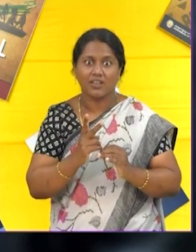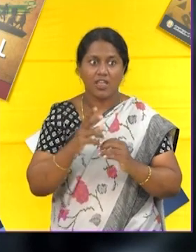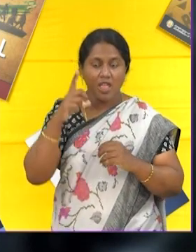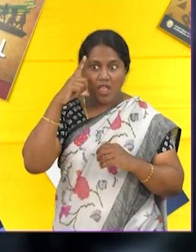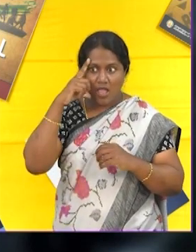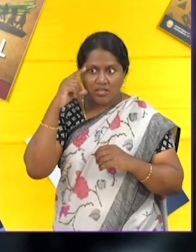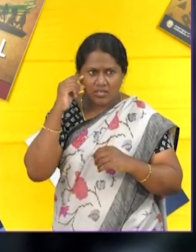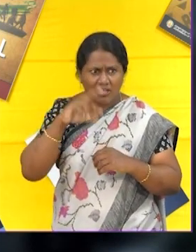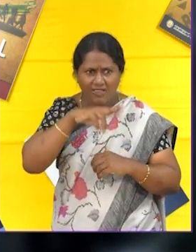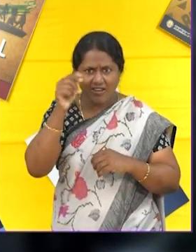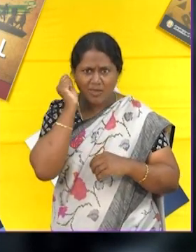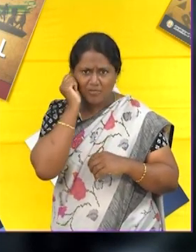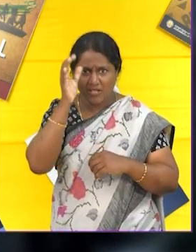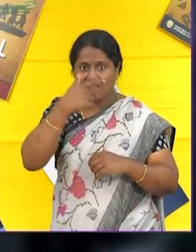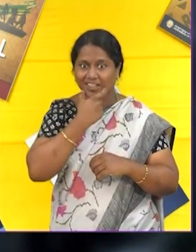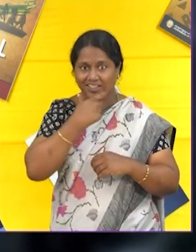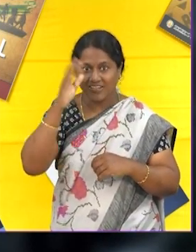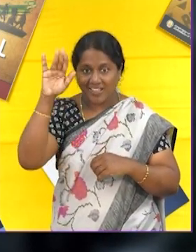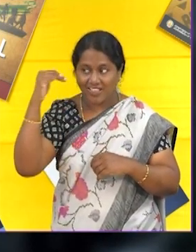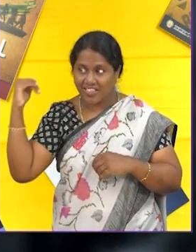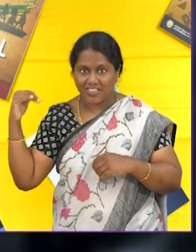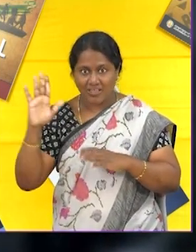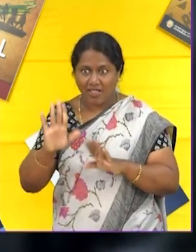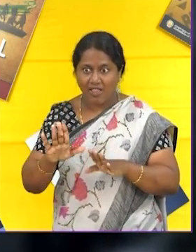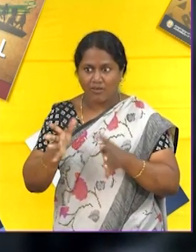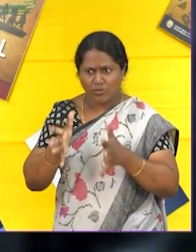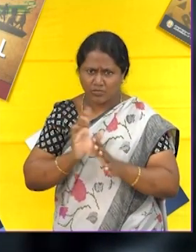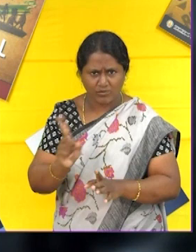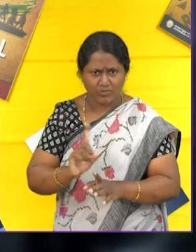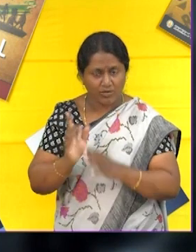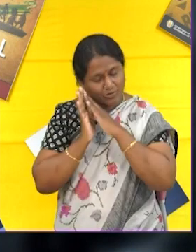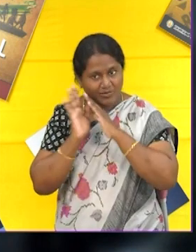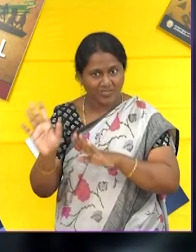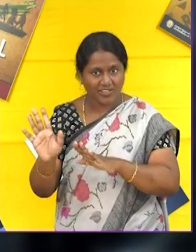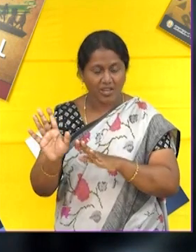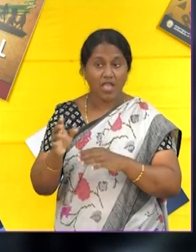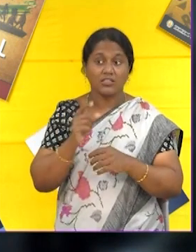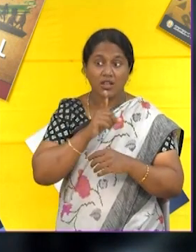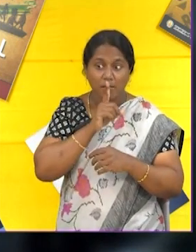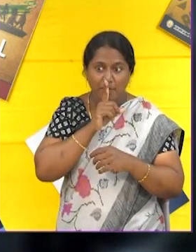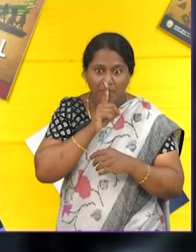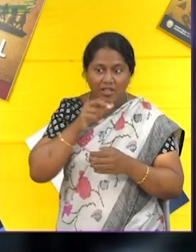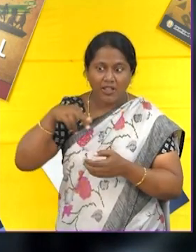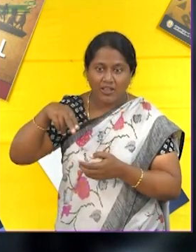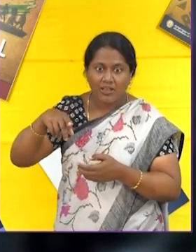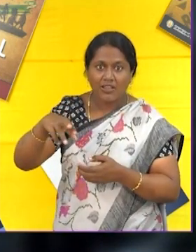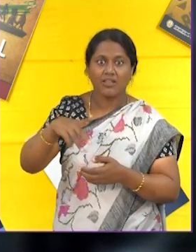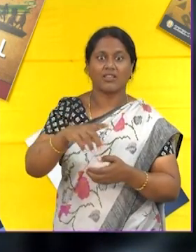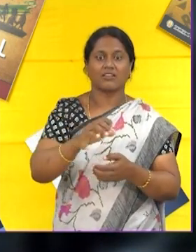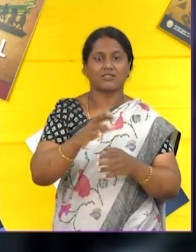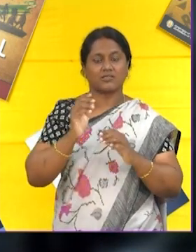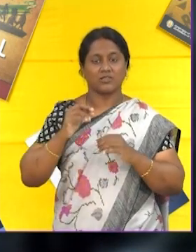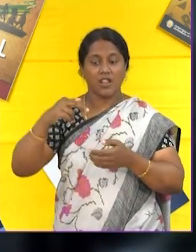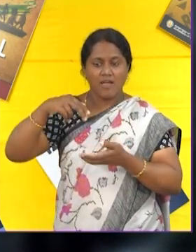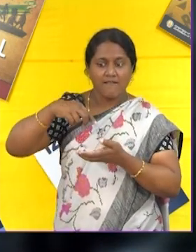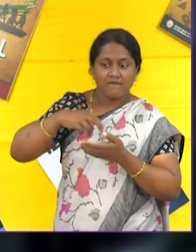நேரத்தில் யாரும் எந்திரிச்சிருக்கக்கூடாது, யாருக்கும் தெரியக்கூடாது அப்படின்ட்டு நுனிக்காலில் அப்படியே மெதுவாக நடந்து போகல, அதுக்கு பிறகு டிப்டோட். ஐ டிப்டோட்